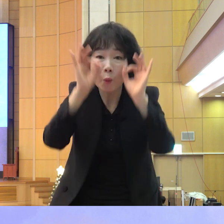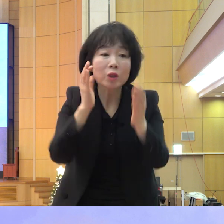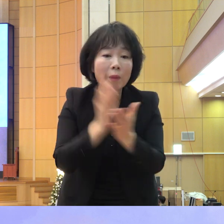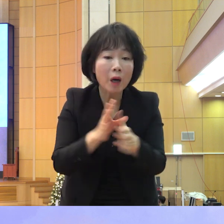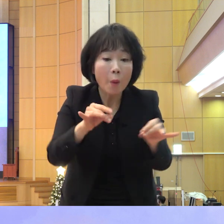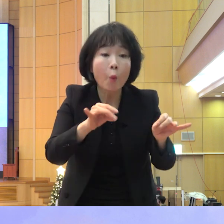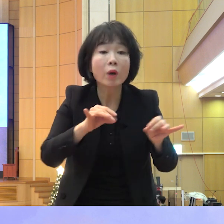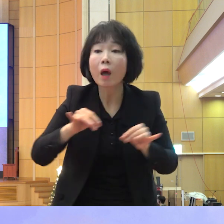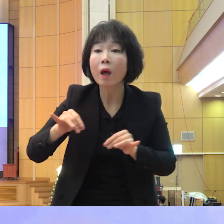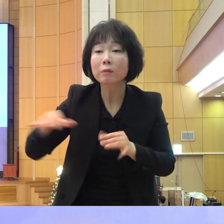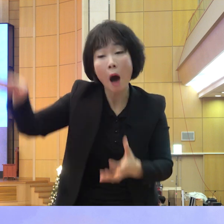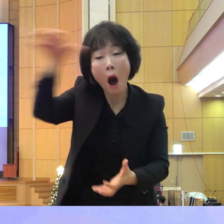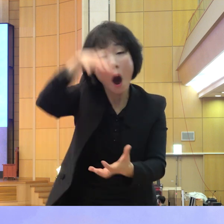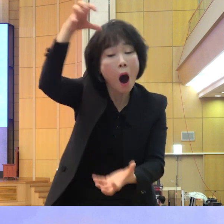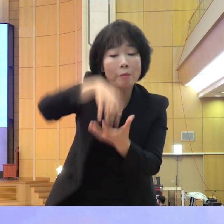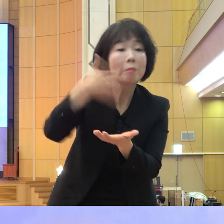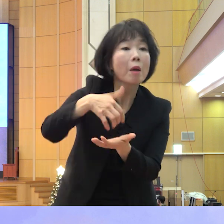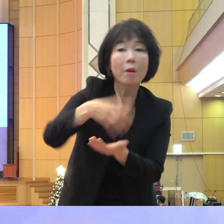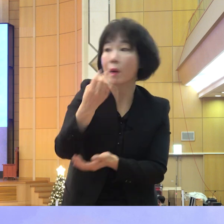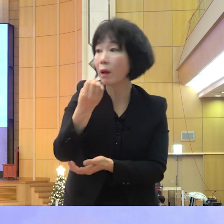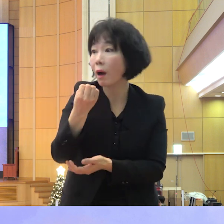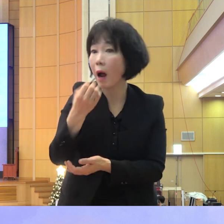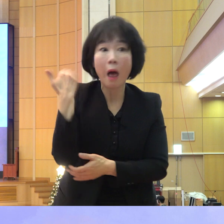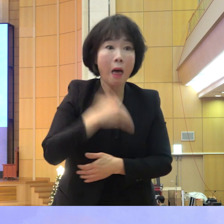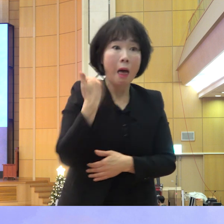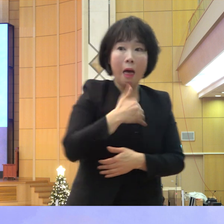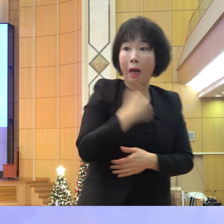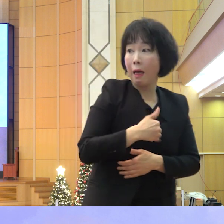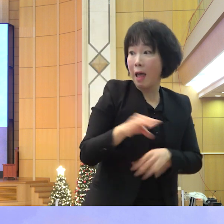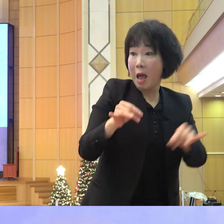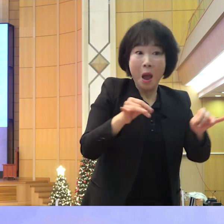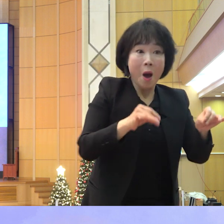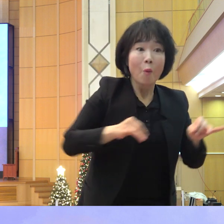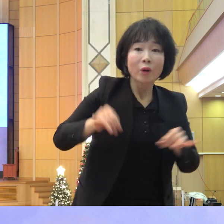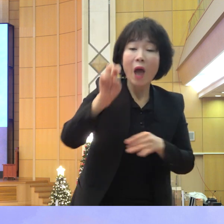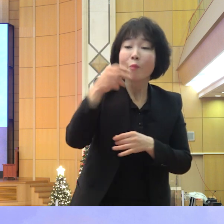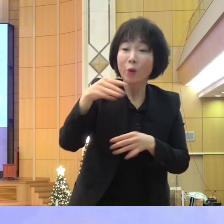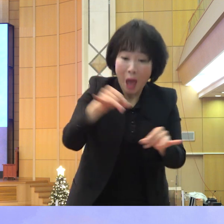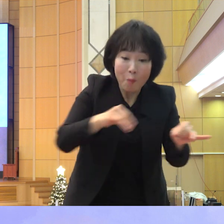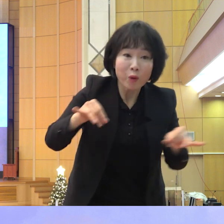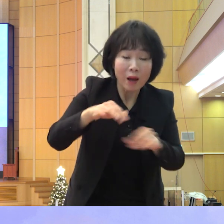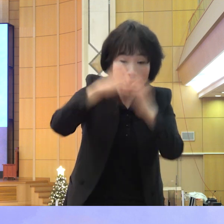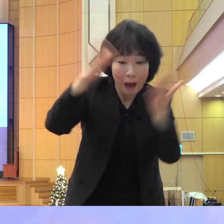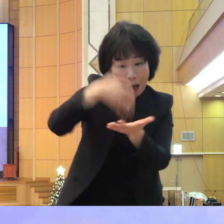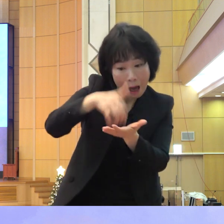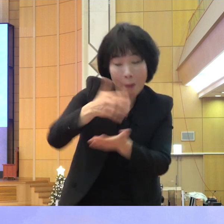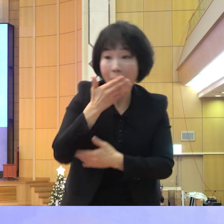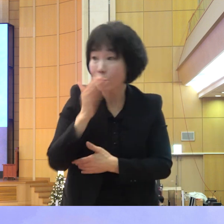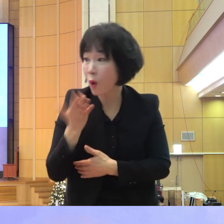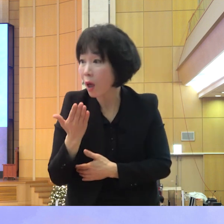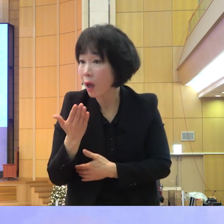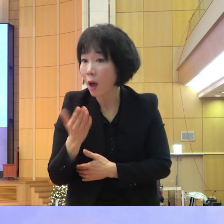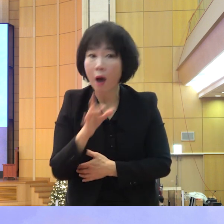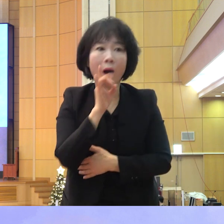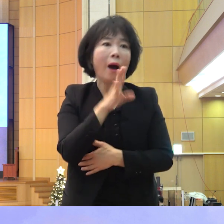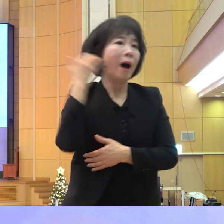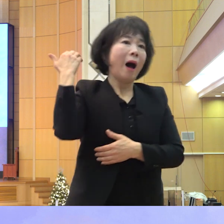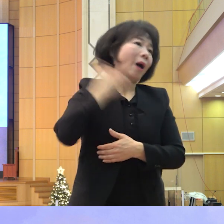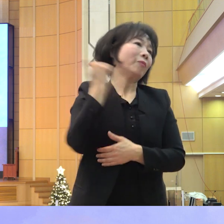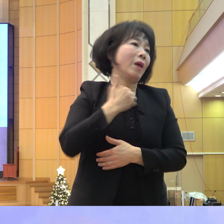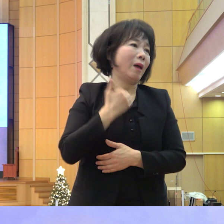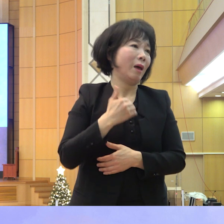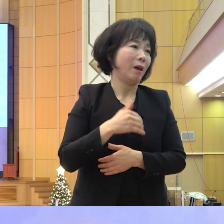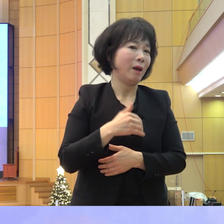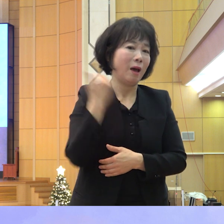한번 세어봐라. 아이고 하나님, 그 모래알을 무슨 수로 헤아려요? 셀 수가 있나요? 내 머리털도 못